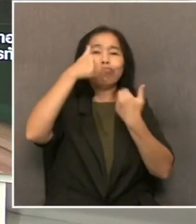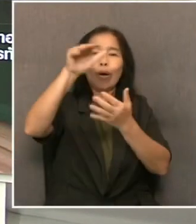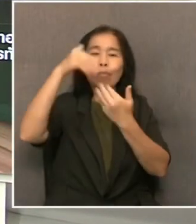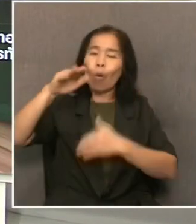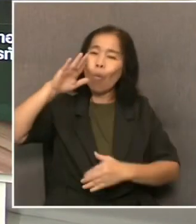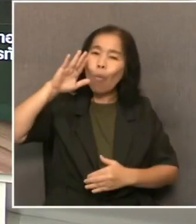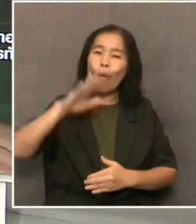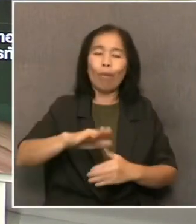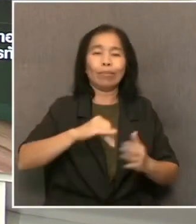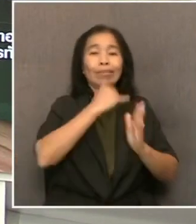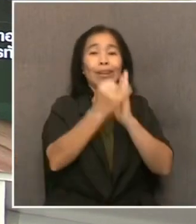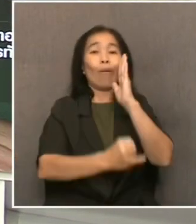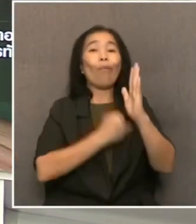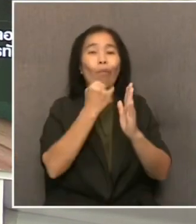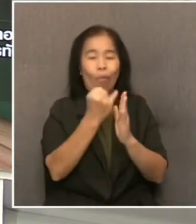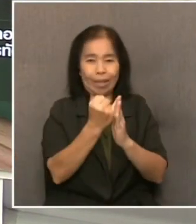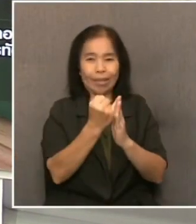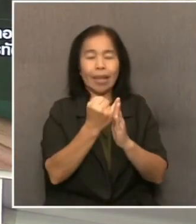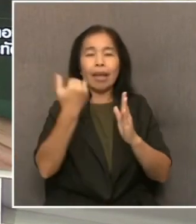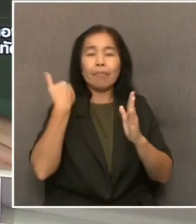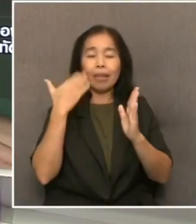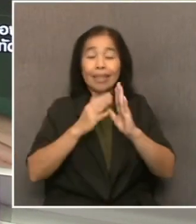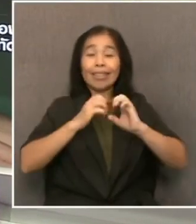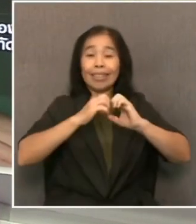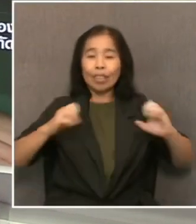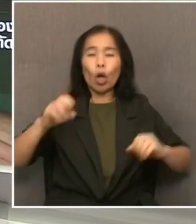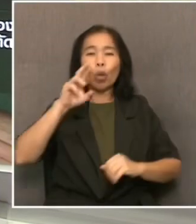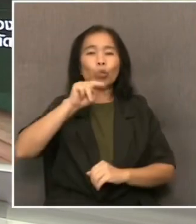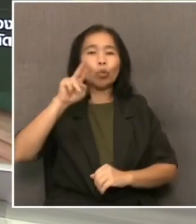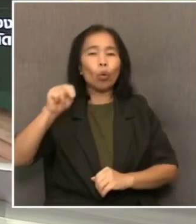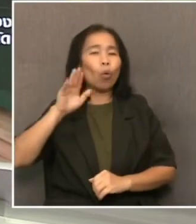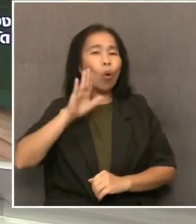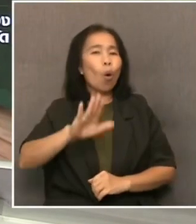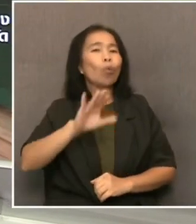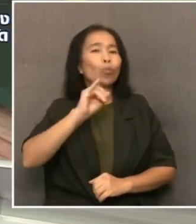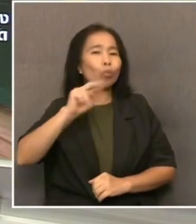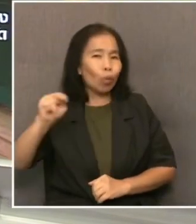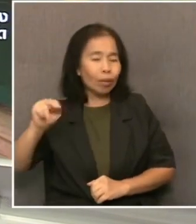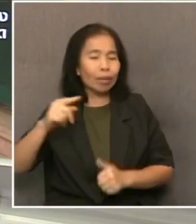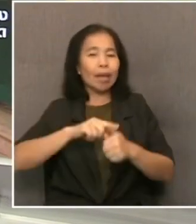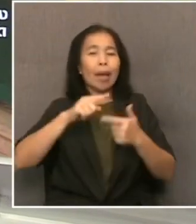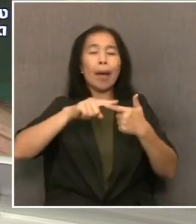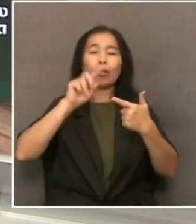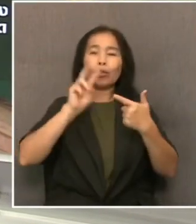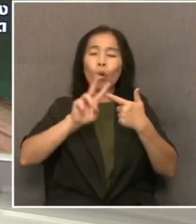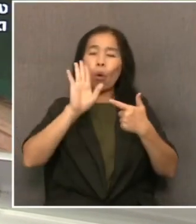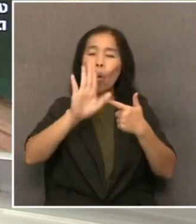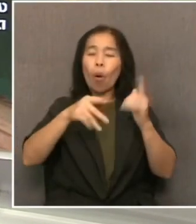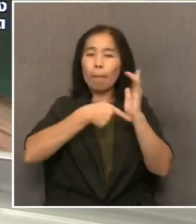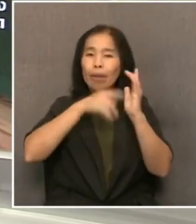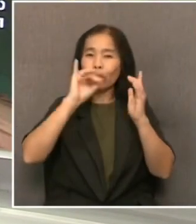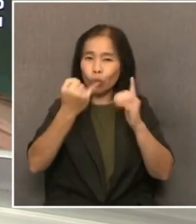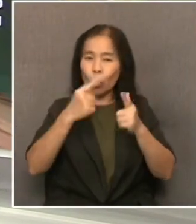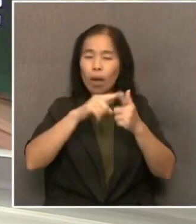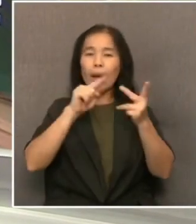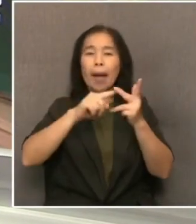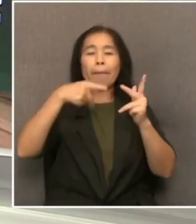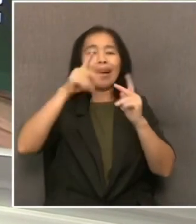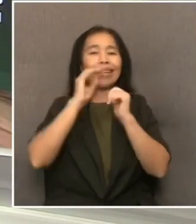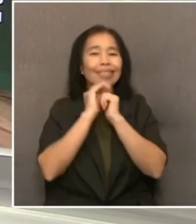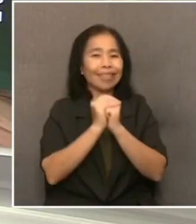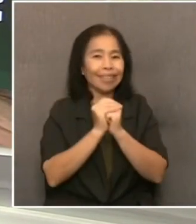จอย่างแรกเลยค่ะนี่สายพันธุ์นนท์นนทบุรีป่าละอูประจบคีรีขันธ์นะคะปราจีนปราจินบุรี